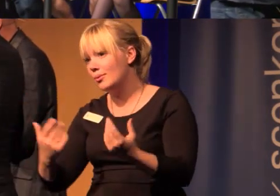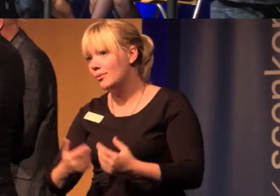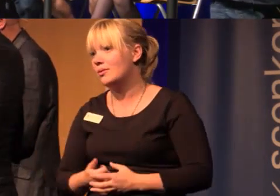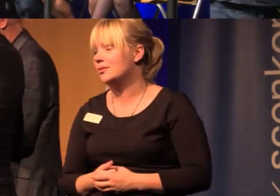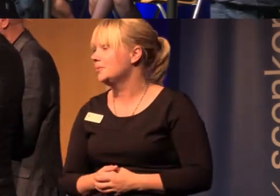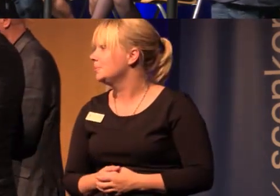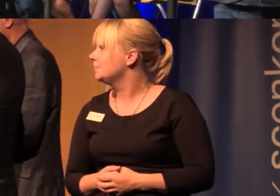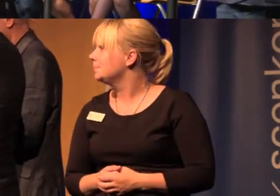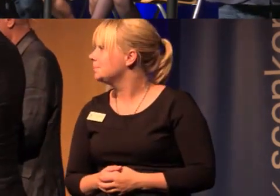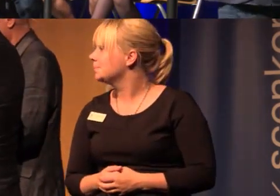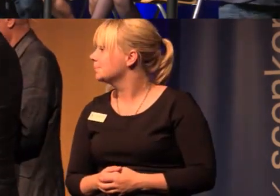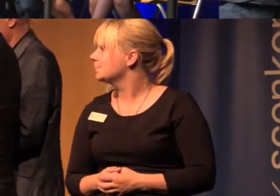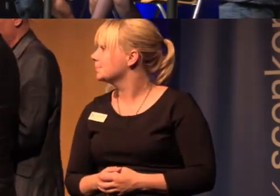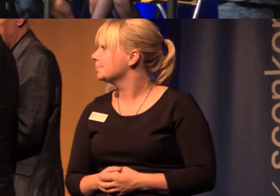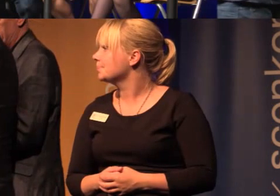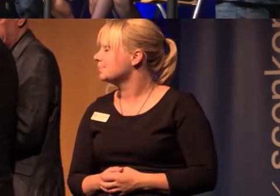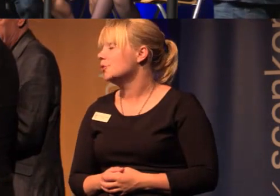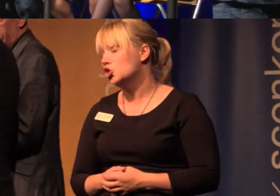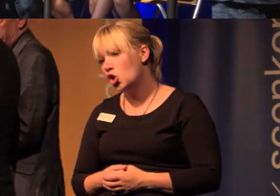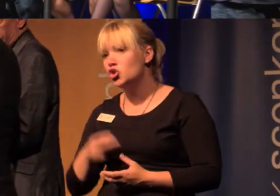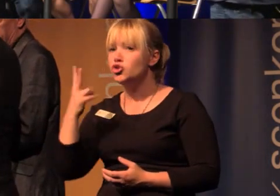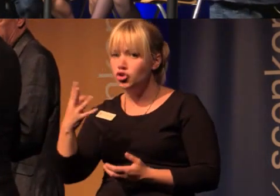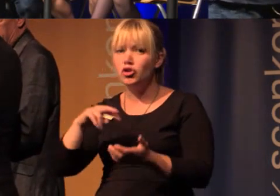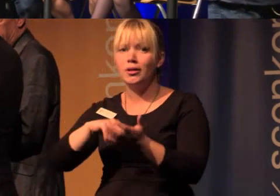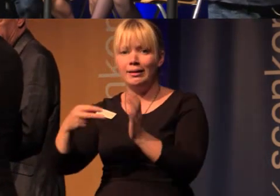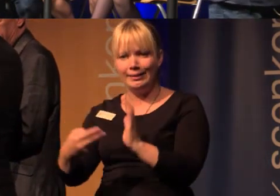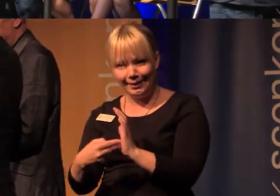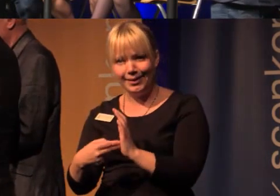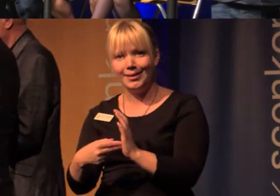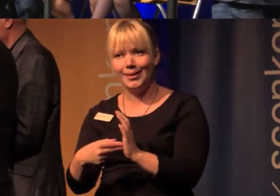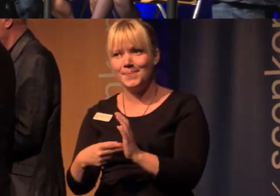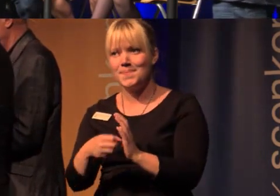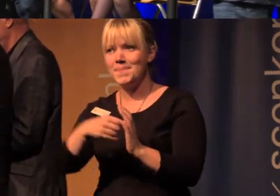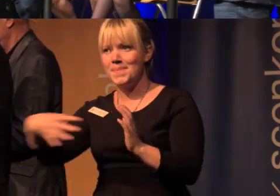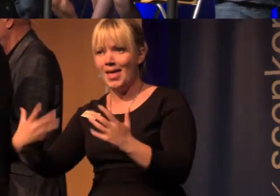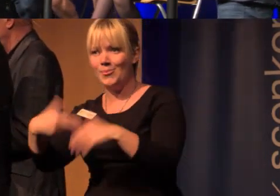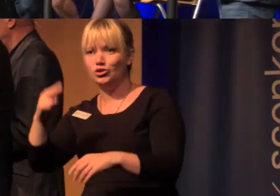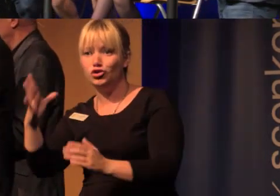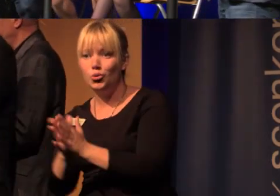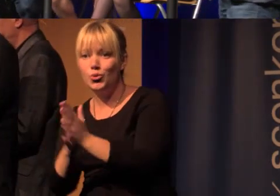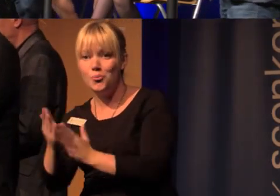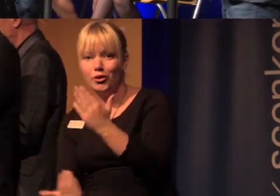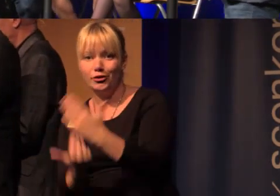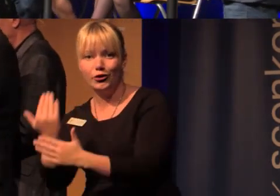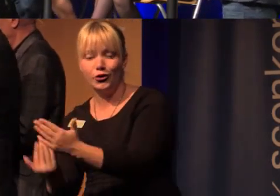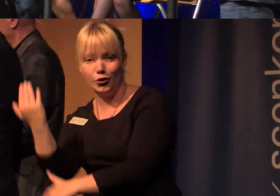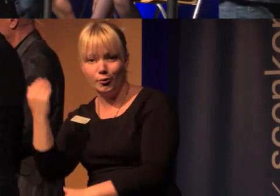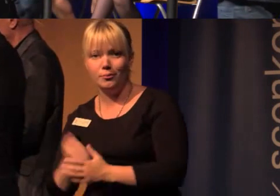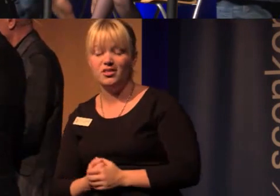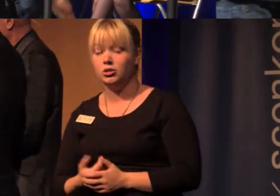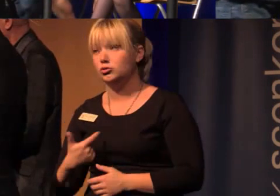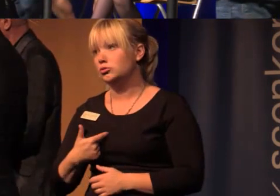Samtidigt liksom så är det ju också så att den nya tekniken skapar därför också nya utmaningar. Jag tycker det är viktigt att man ska kunna leva